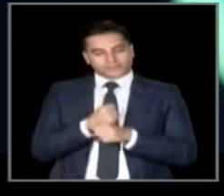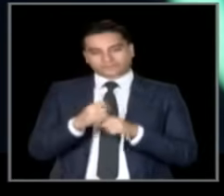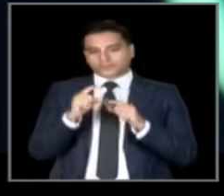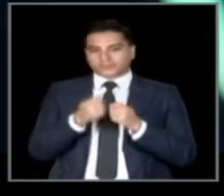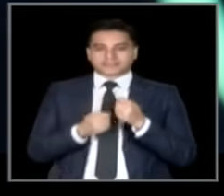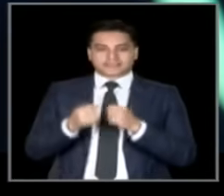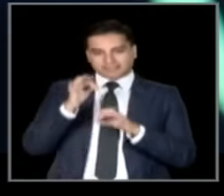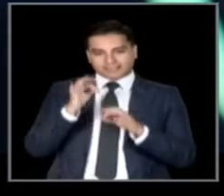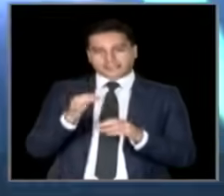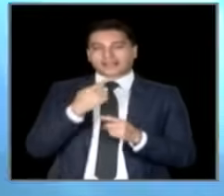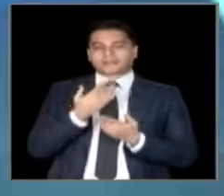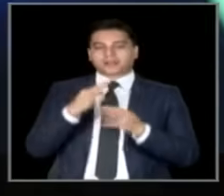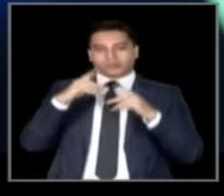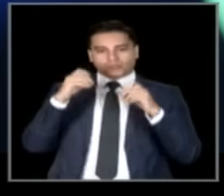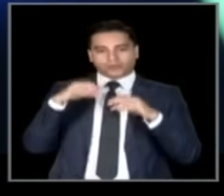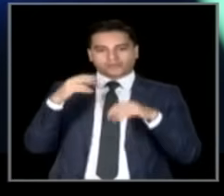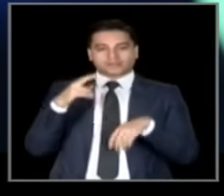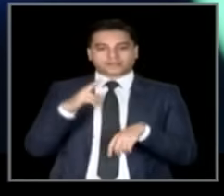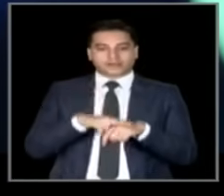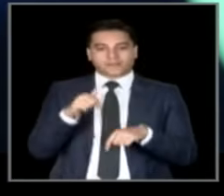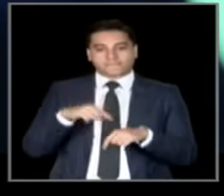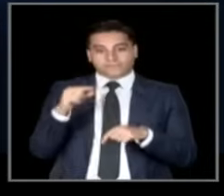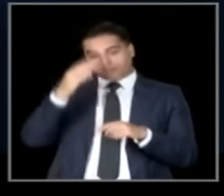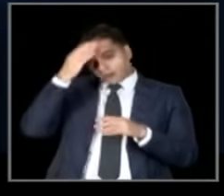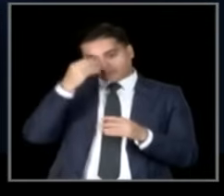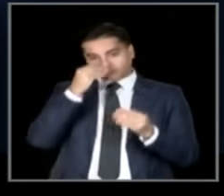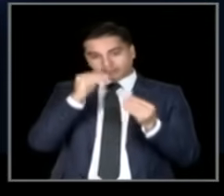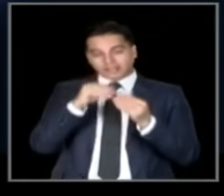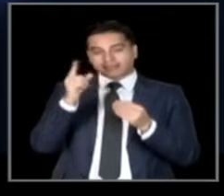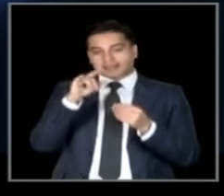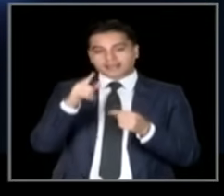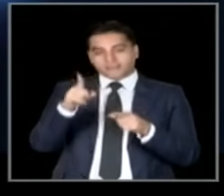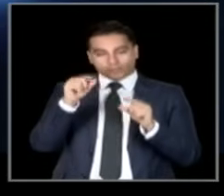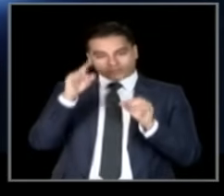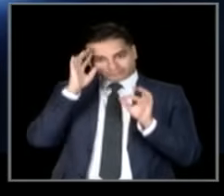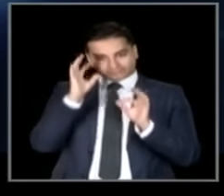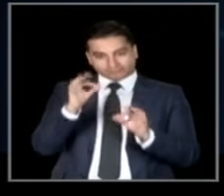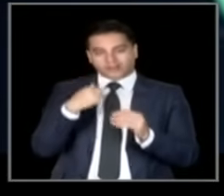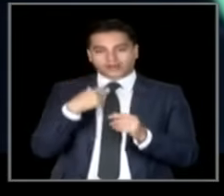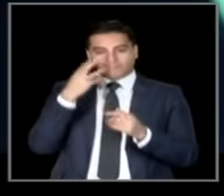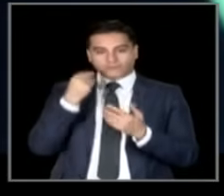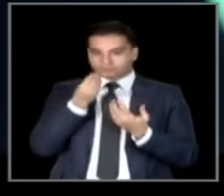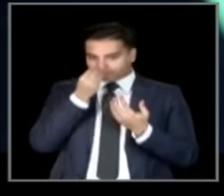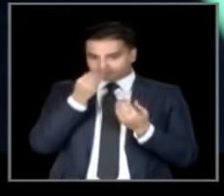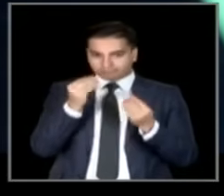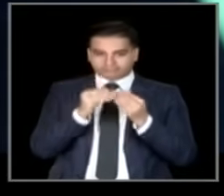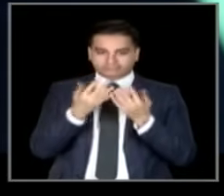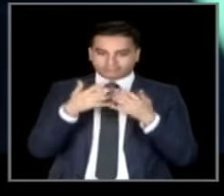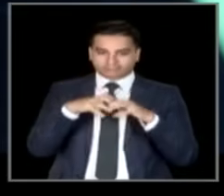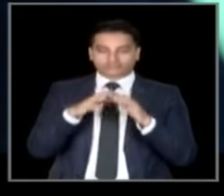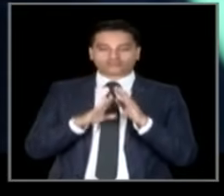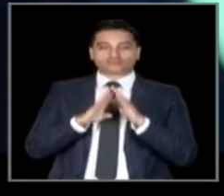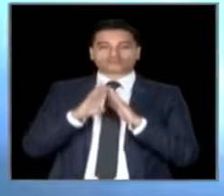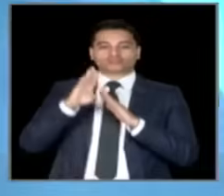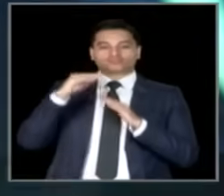في الفريق، وأتمنى ليها التوفيق في ماتش النهاردة. برنامج العباقرة كان سبب إني أتعرف على ندى، وهي شخصية جميلة جدا ومؤثرة، بتعرف تحتوي اللي حواليها، أتمنى لها كل التوفيق في مستقبلها